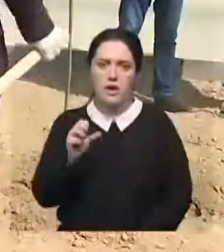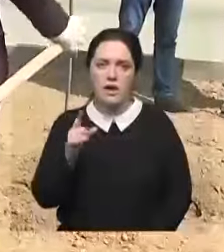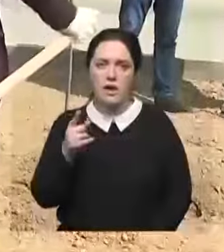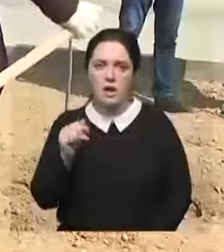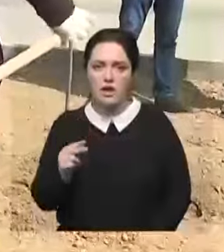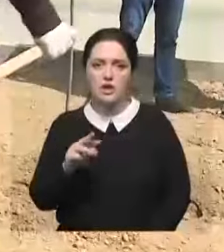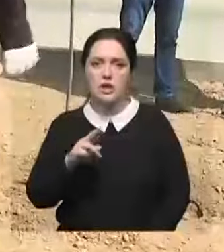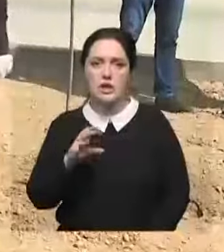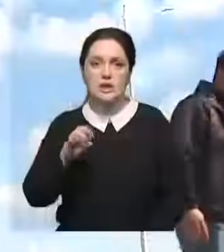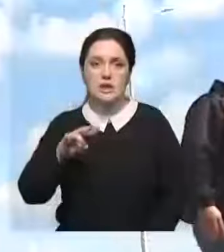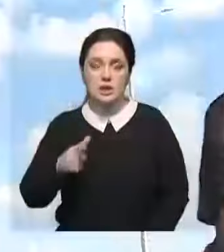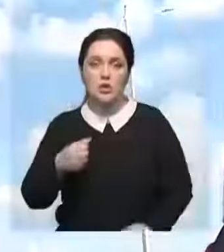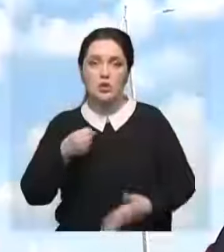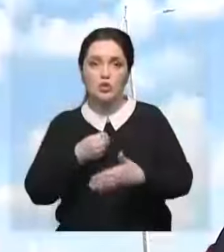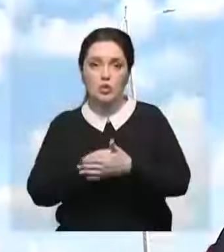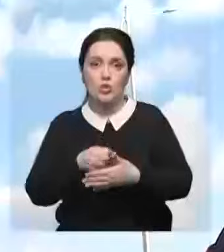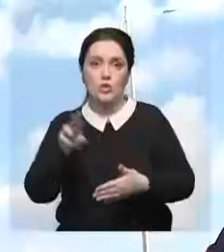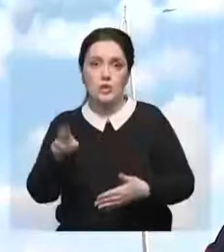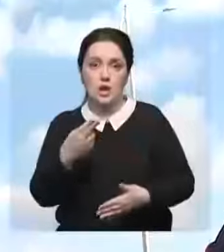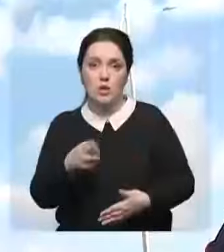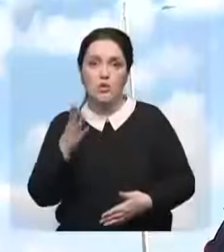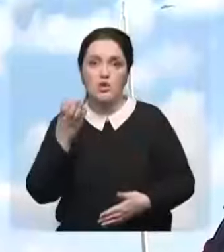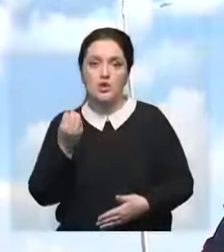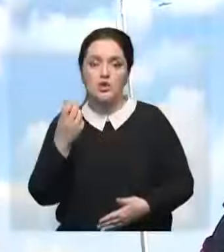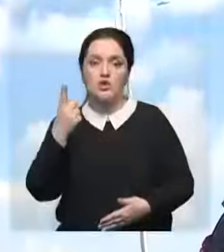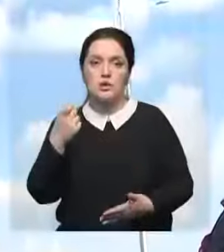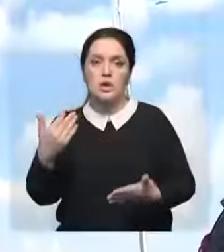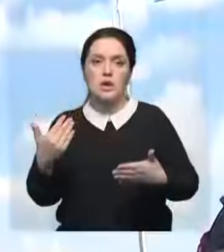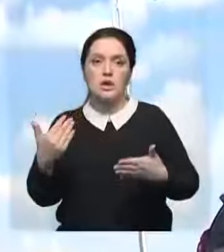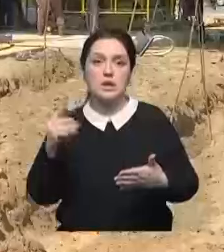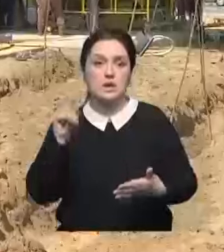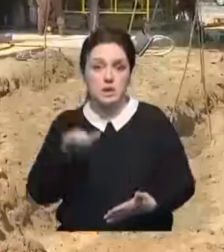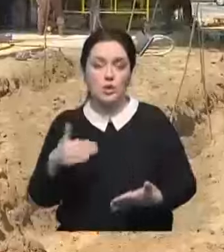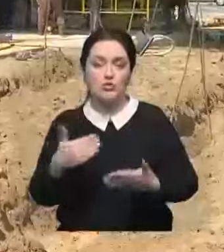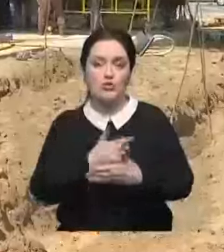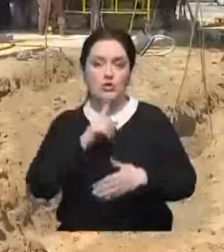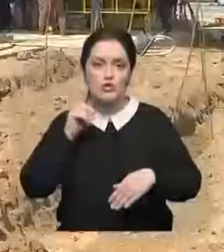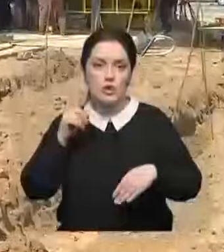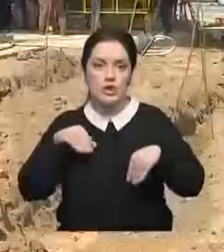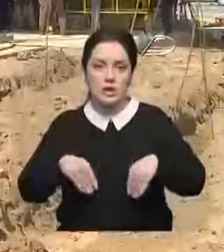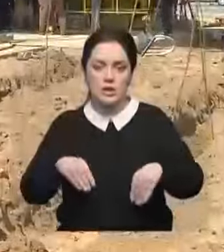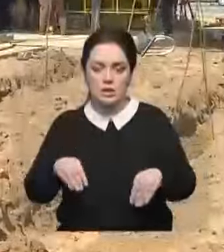карагача и ясеня. А до конца года в регионе прибавится не меньше 100 тысяч